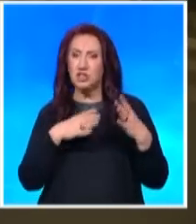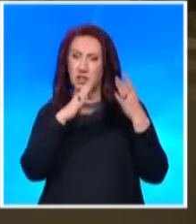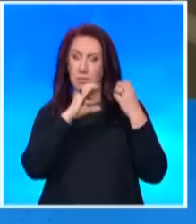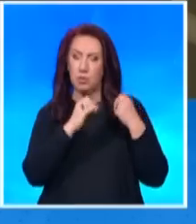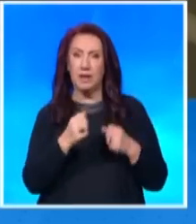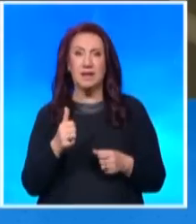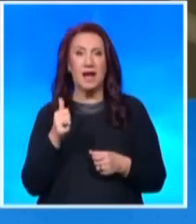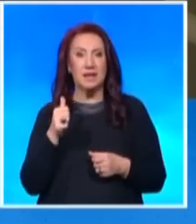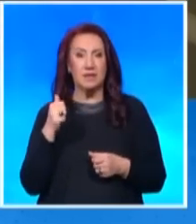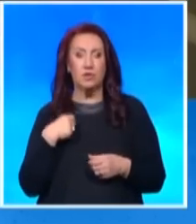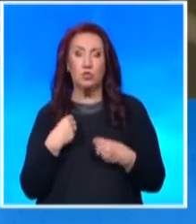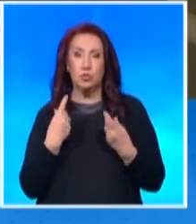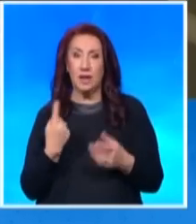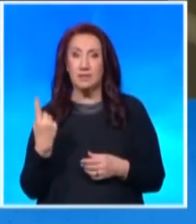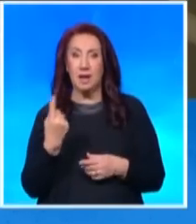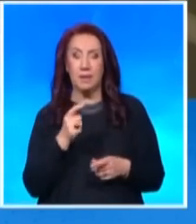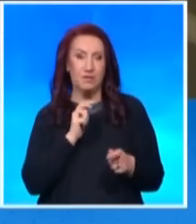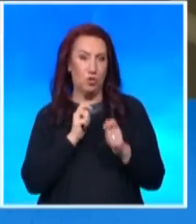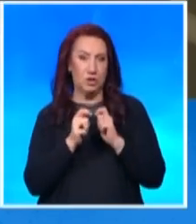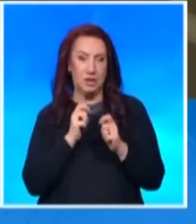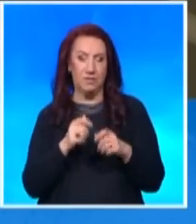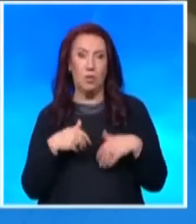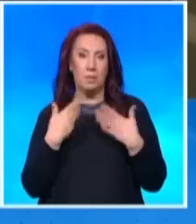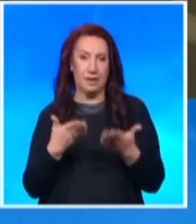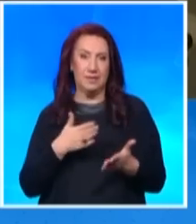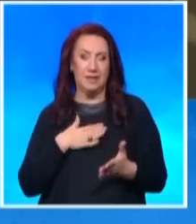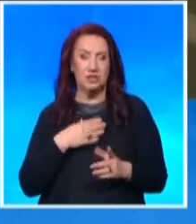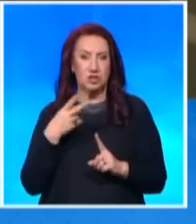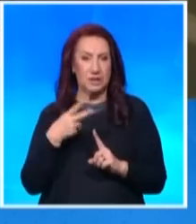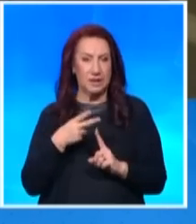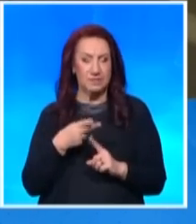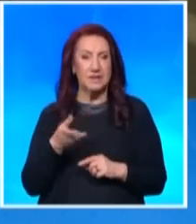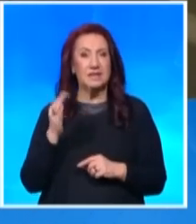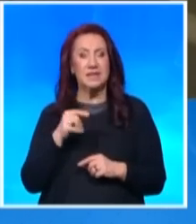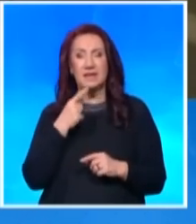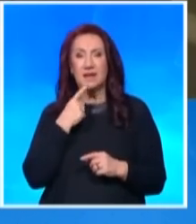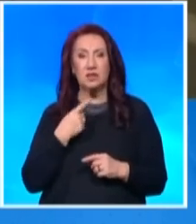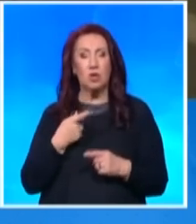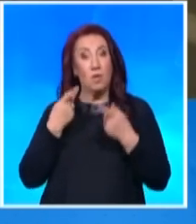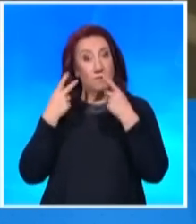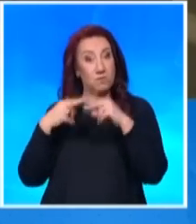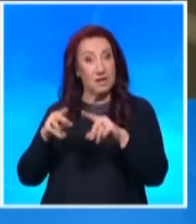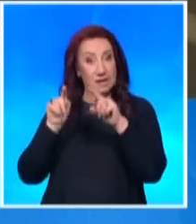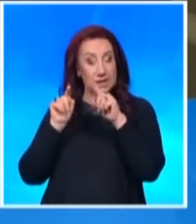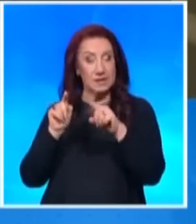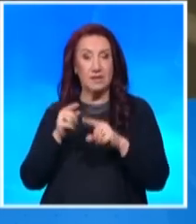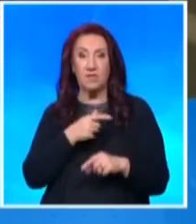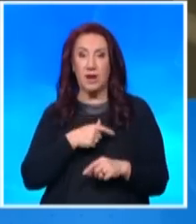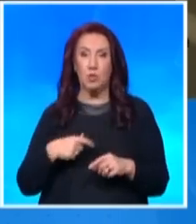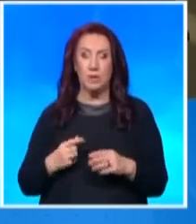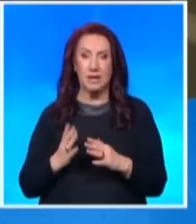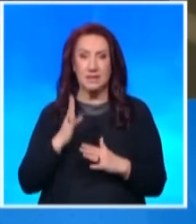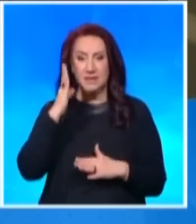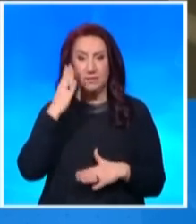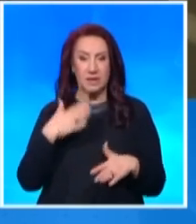даде първото си интервю пред нашата медия, след като беше върнат обратно в Република Северна Македония. Припомням,